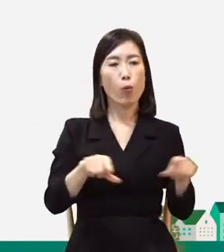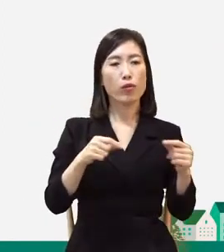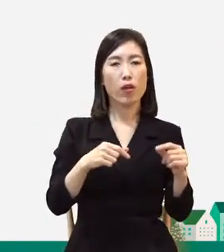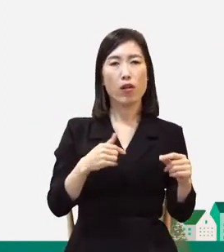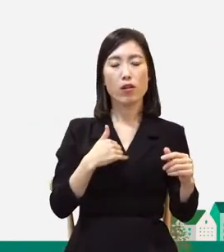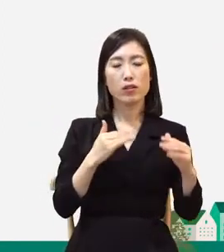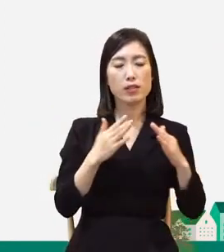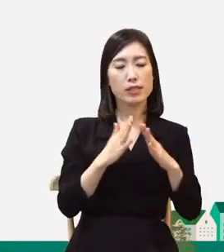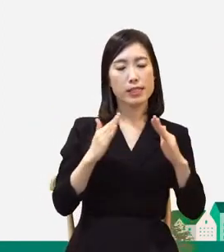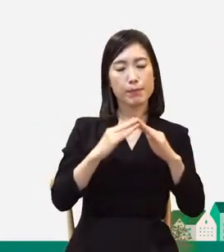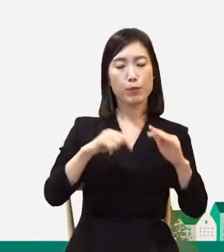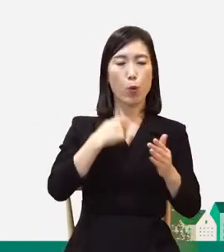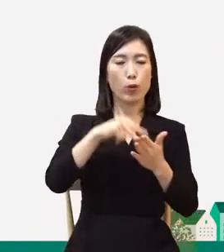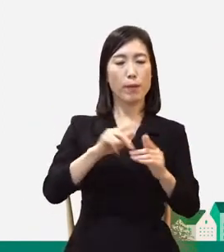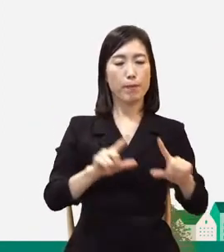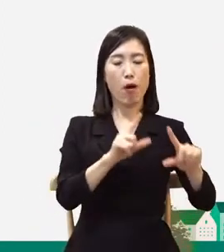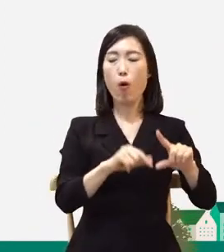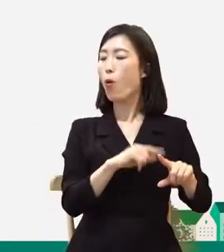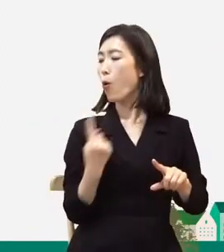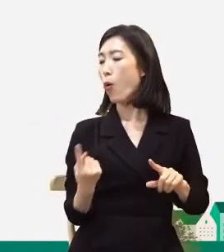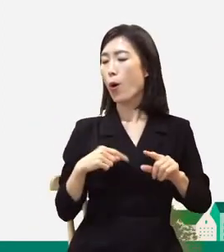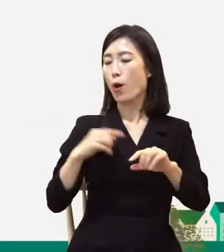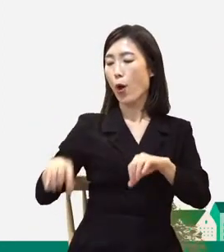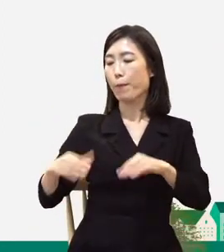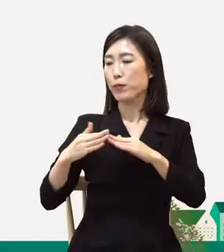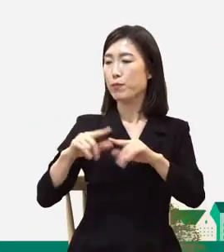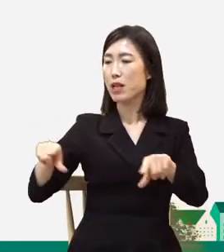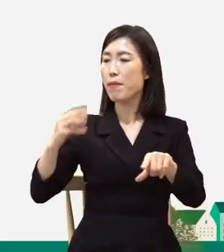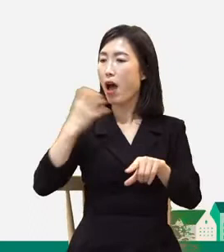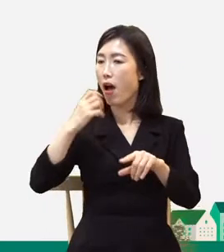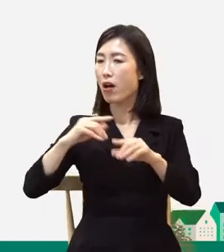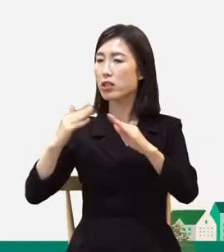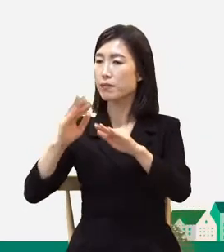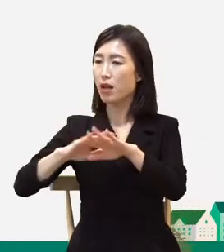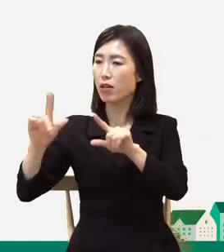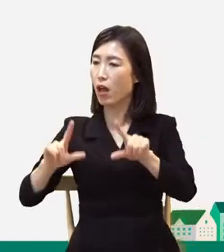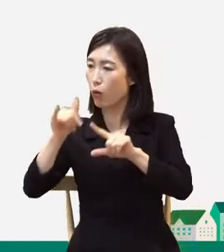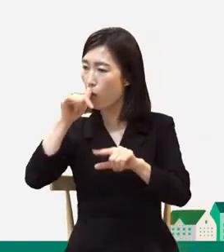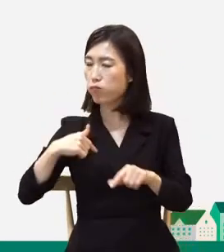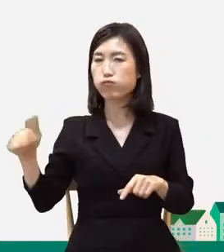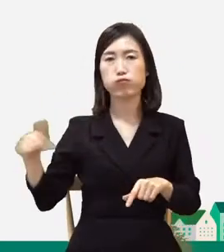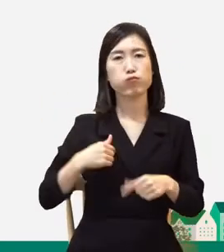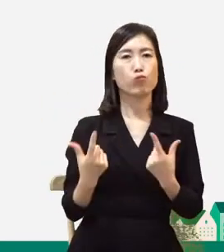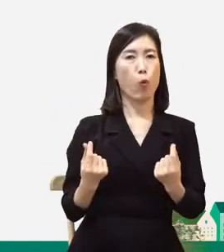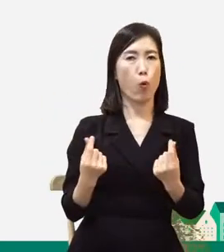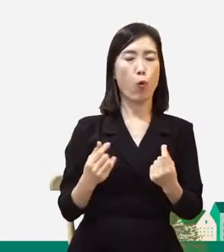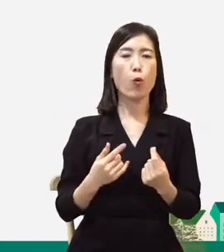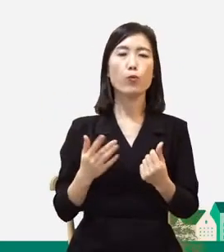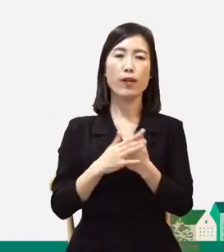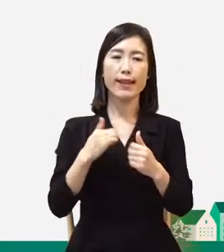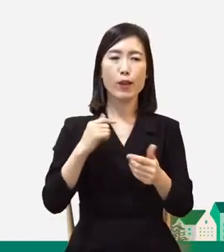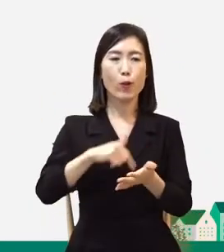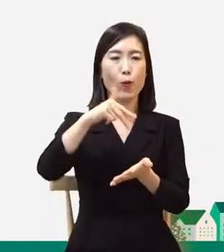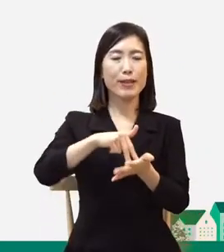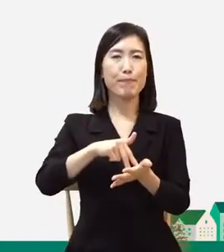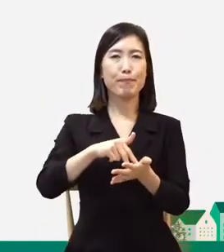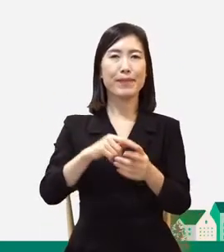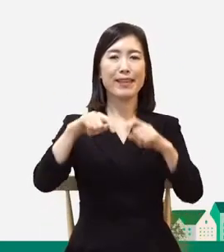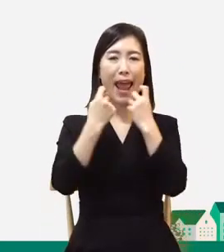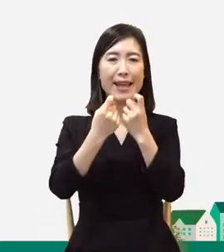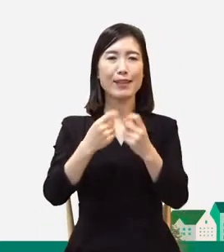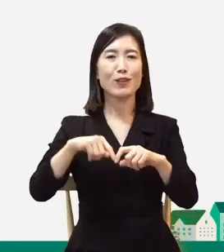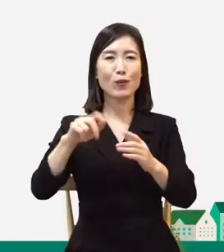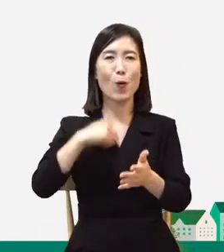사람이랑 똑같이 독립해서 사는 삶을 살고 있으니 이게 정말 자유롭고 좀 내가 좀 독립된 개인인 것 같다라는